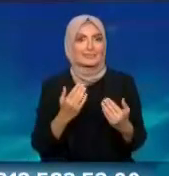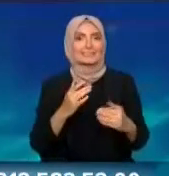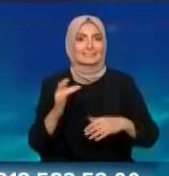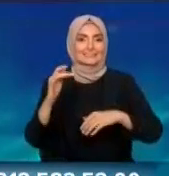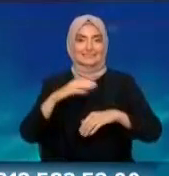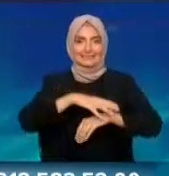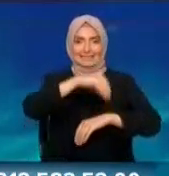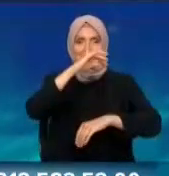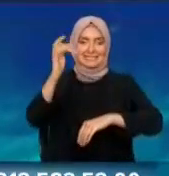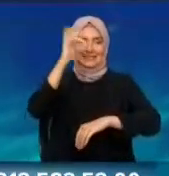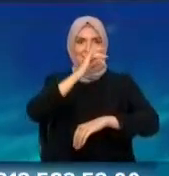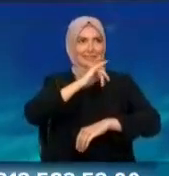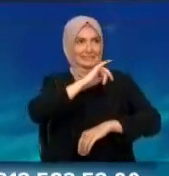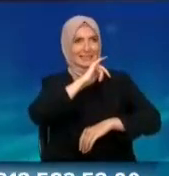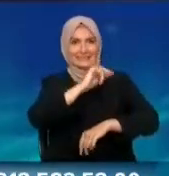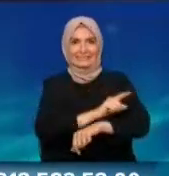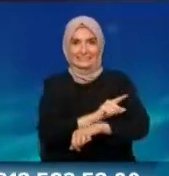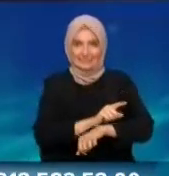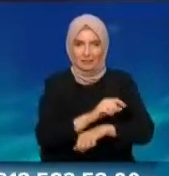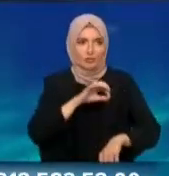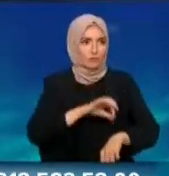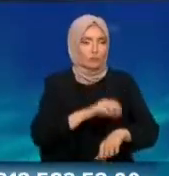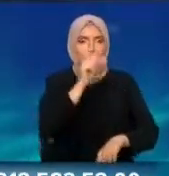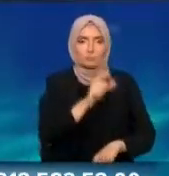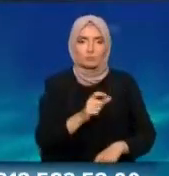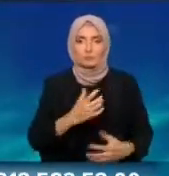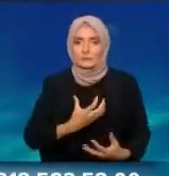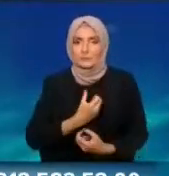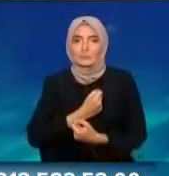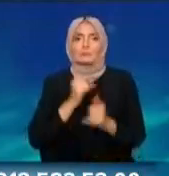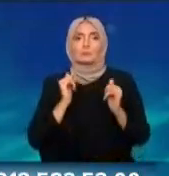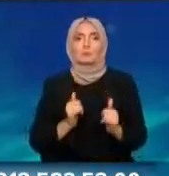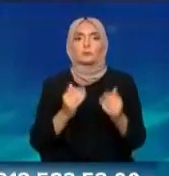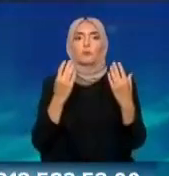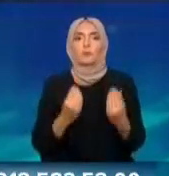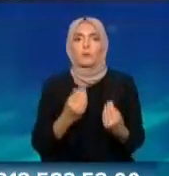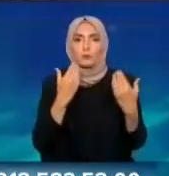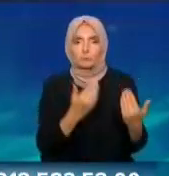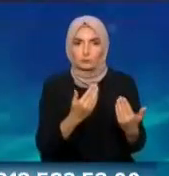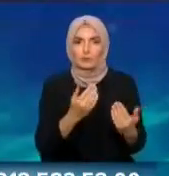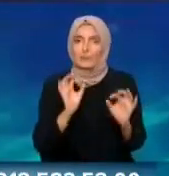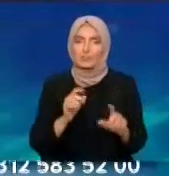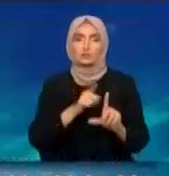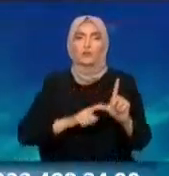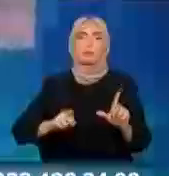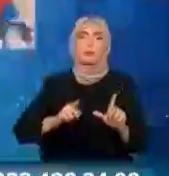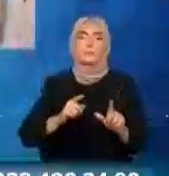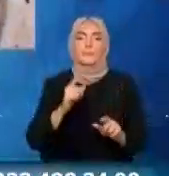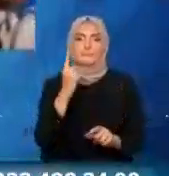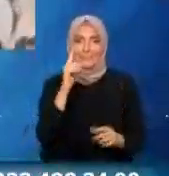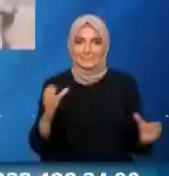sırada fenalaştı. Yardımına ise jandarma komando birliğine bağlı askerler helikopterle yetişti.